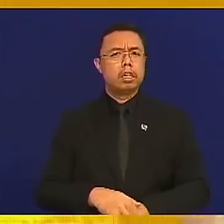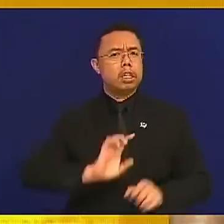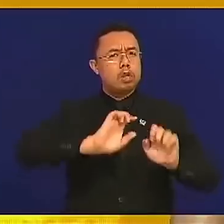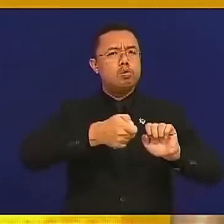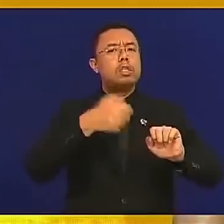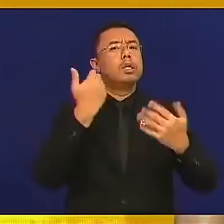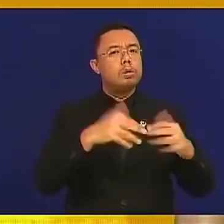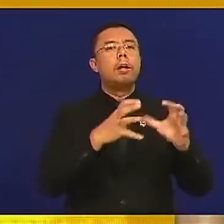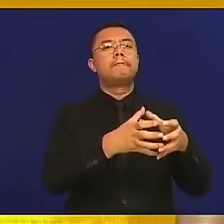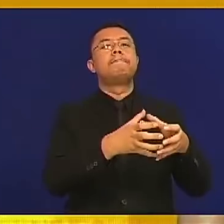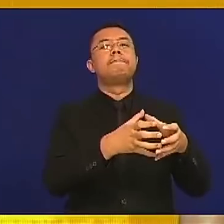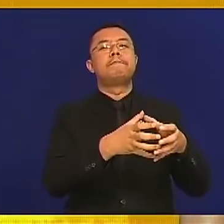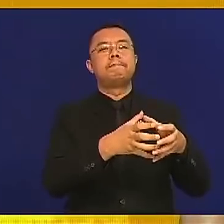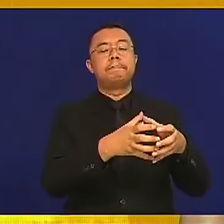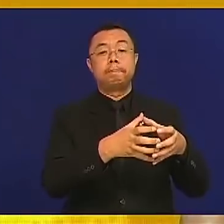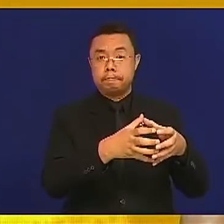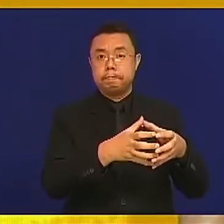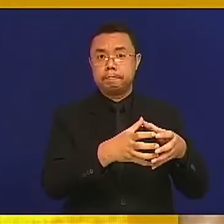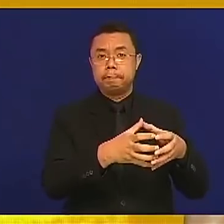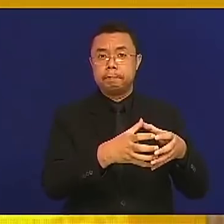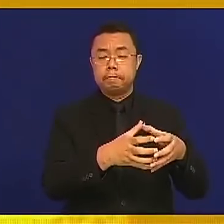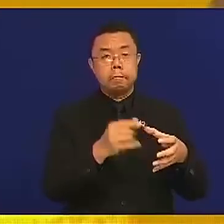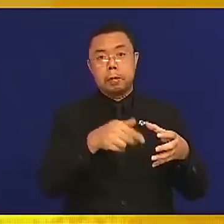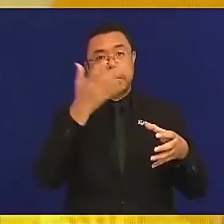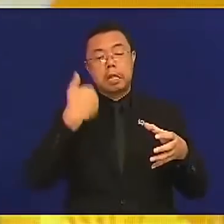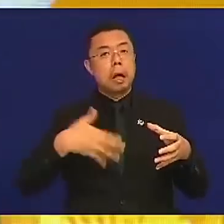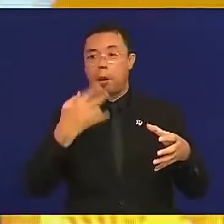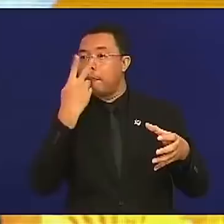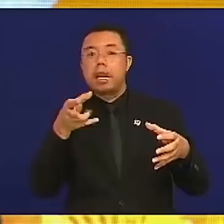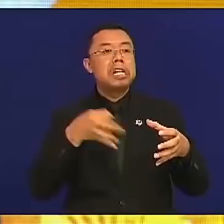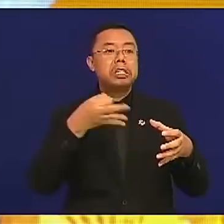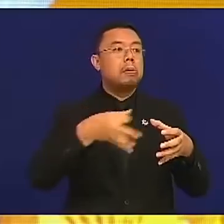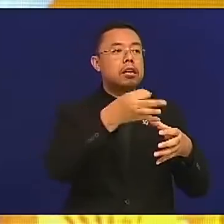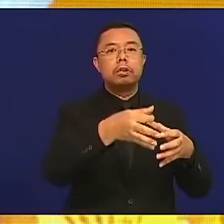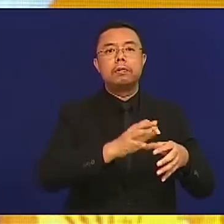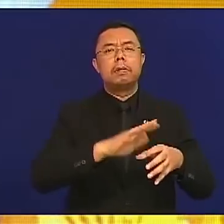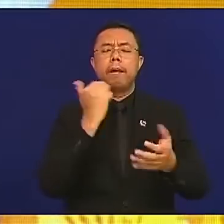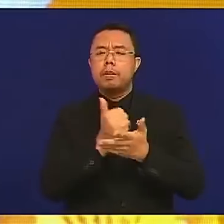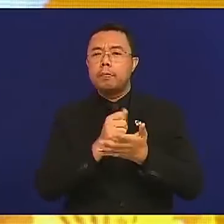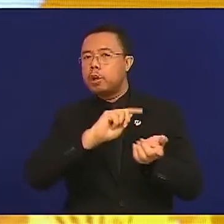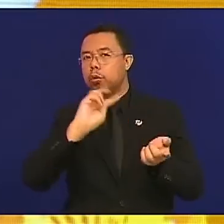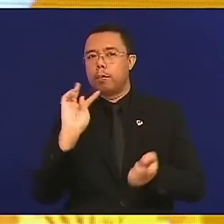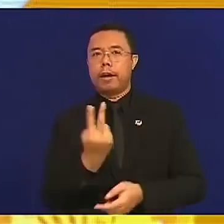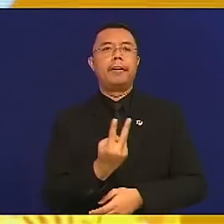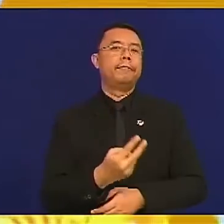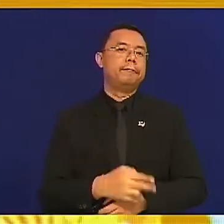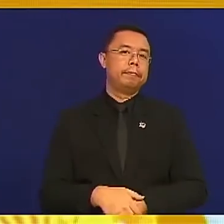Terkunci di situ, saudara. Ia tidak ingin melihat jiwa-jiwa itu betul-betul diubahkan.